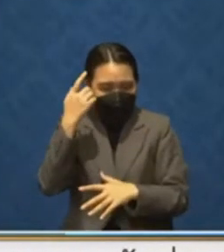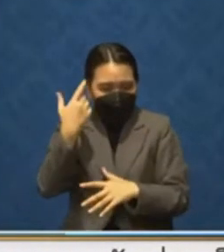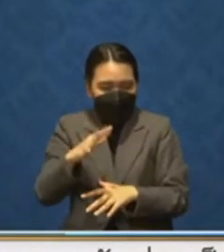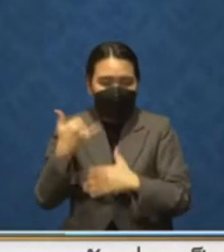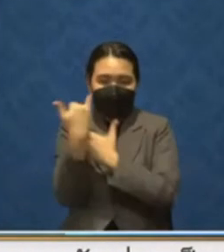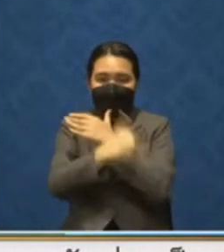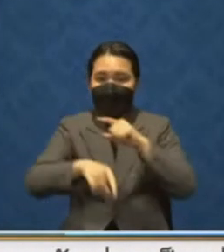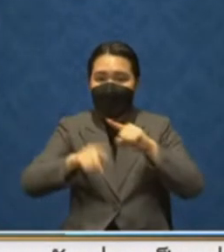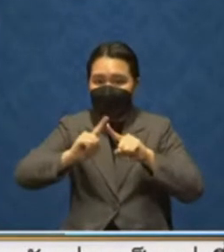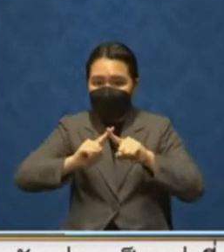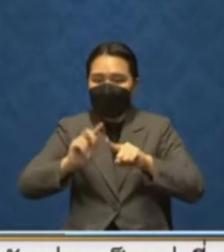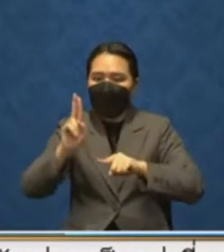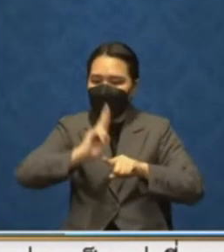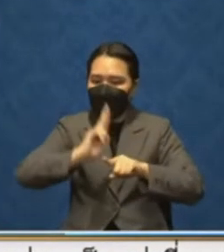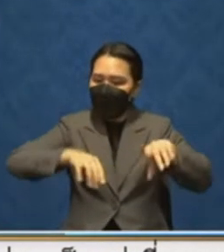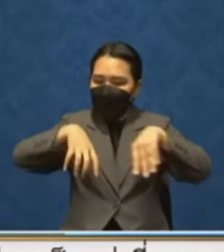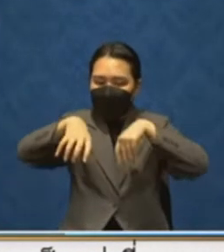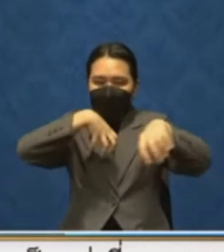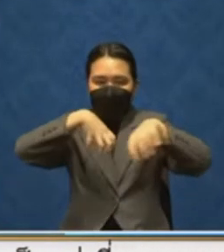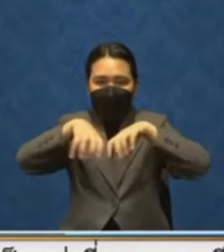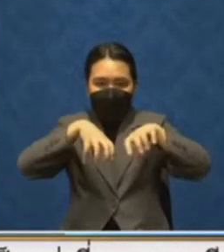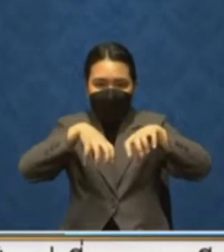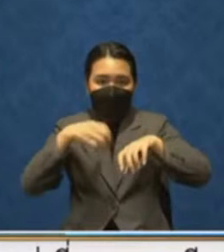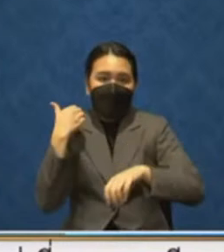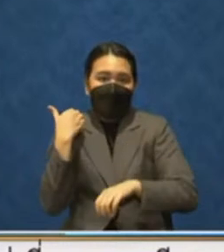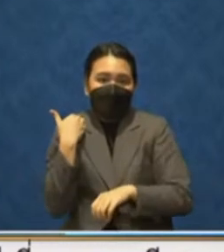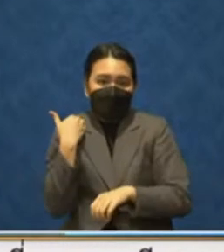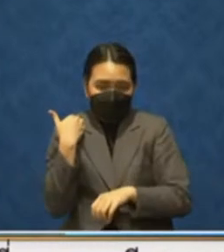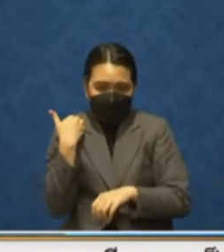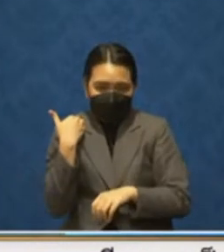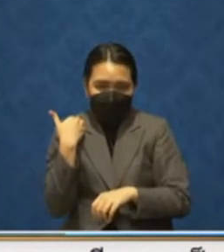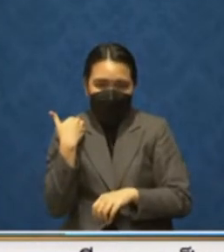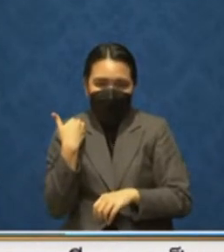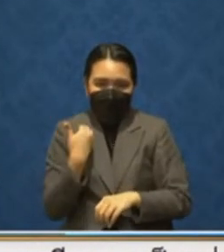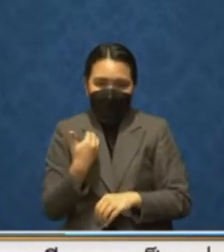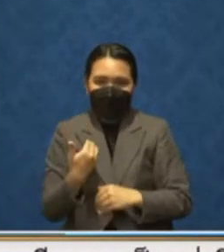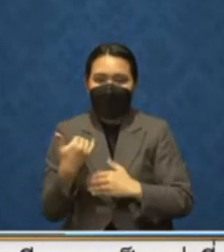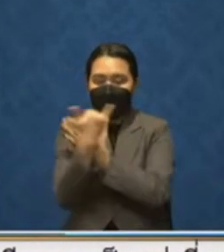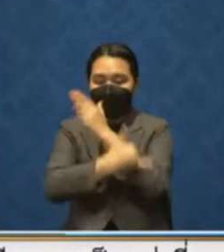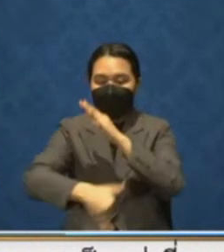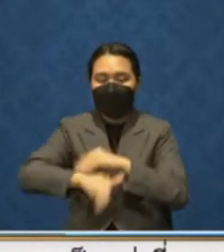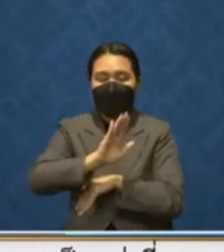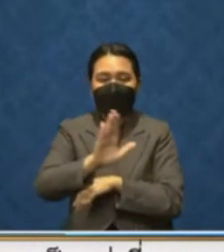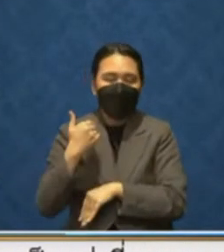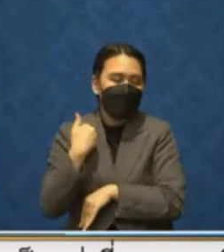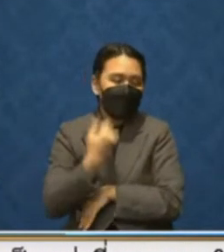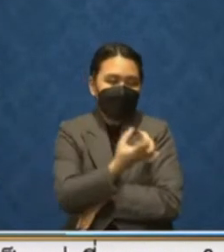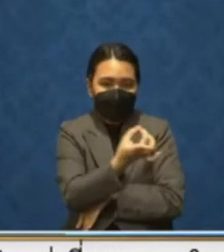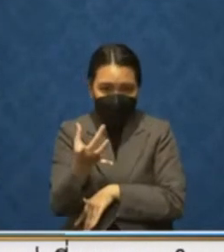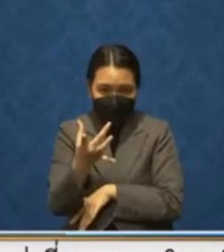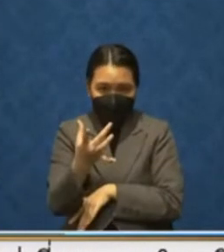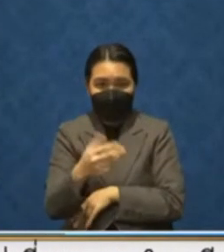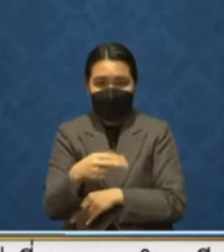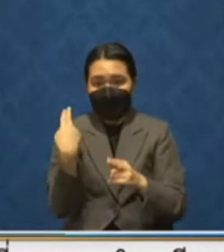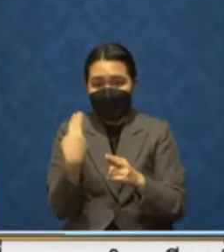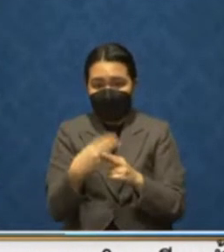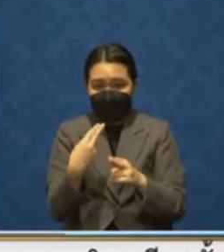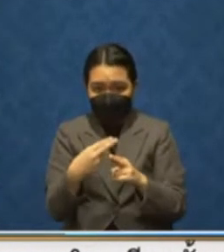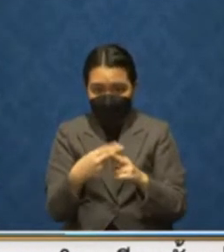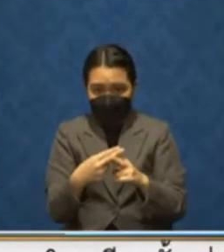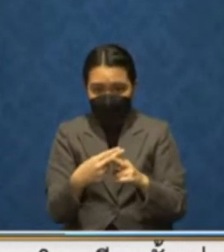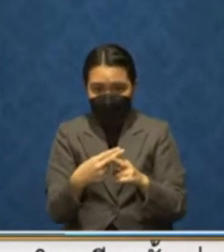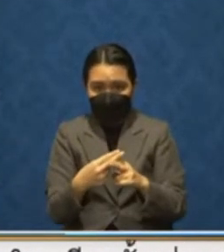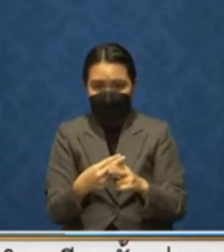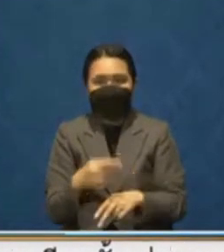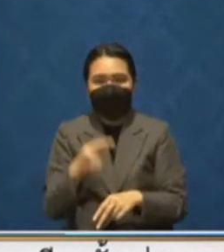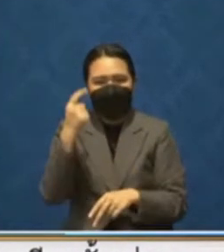ของเขาว่าสิ่งที่เกิดขึ้นในแต่ละประเทศนั้นเกิดขึ้นอย่างไรและชะนีนั้นชื่อว่าดัชนีแห่งความสิ้น